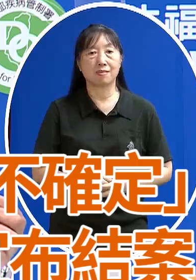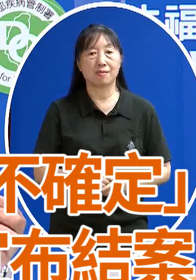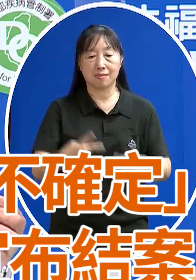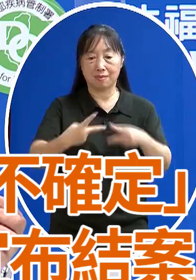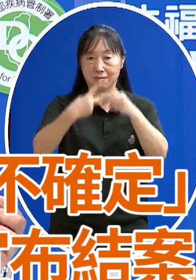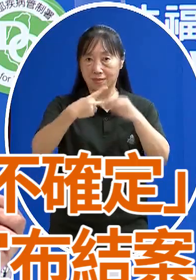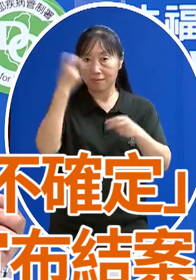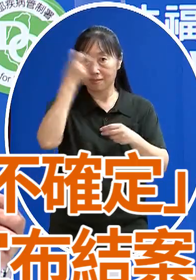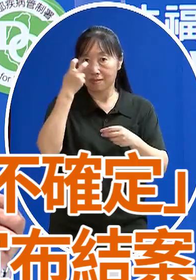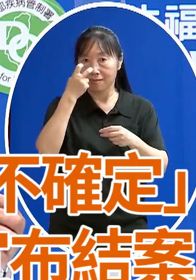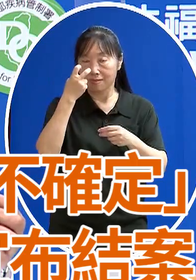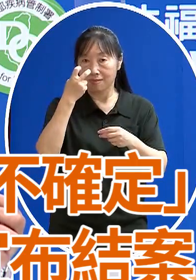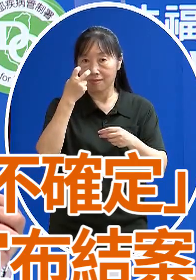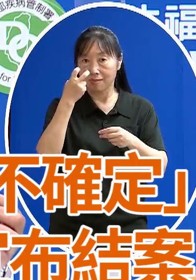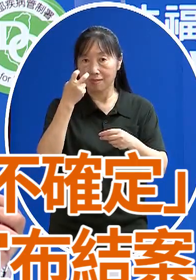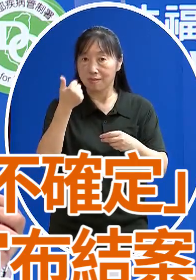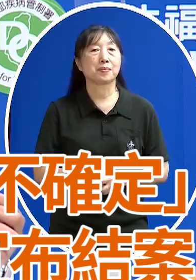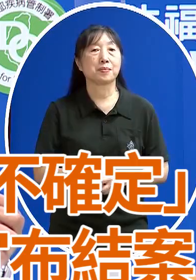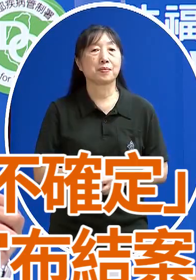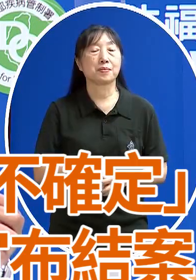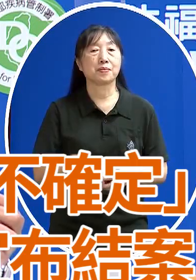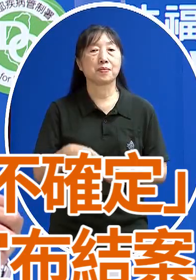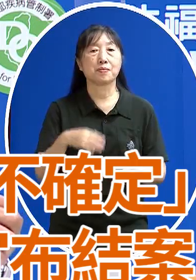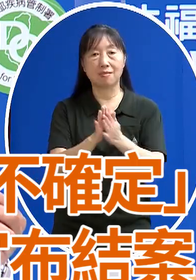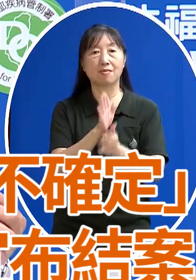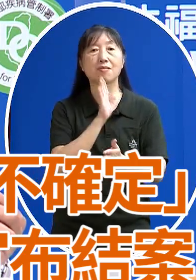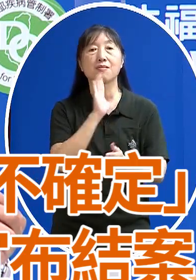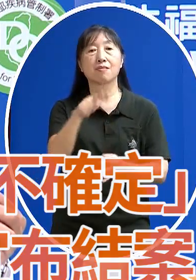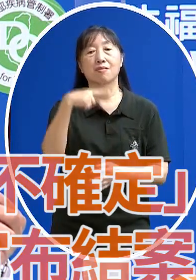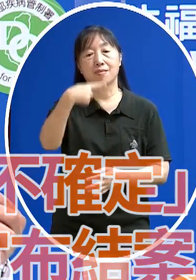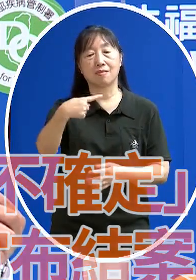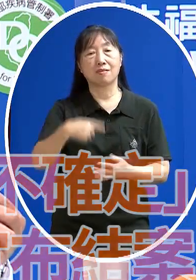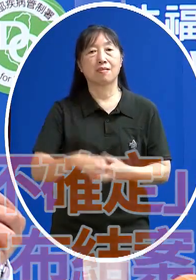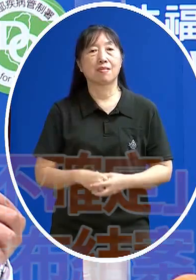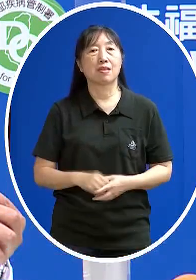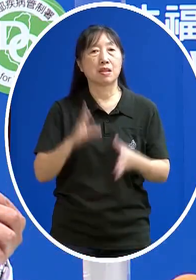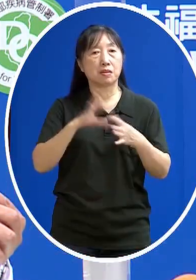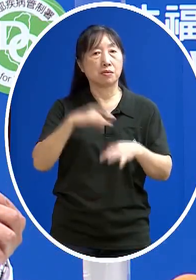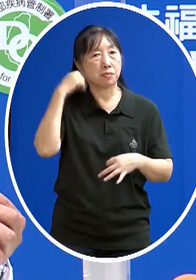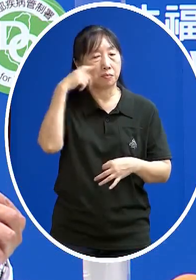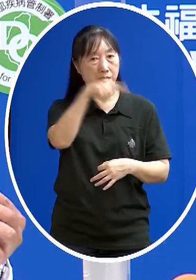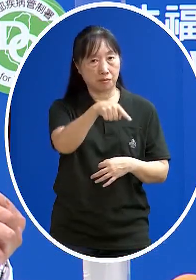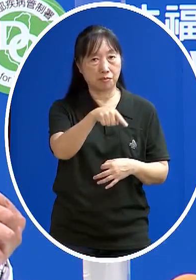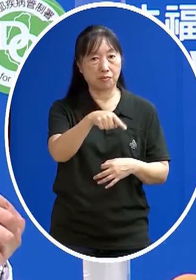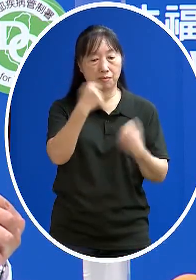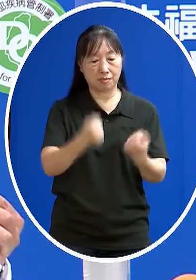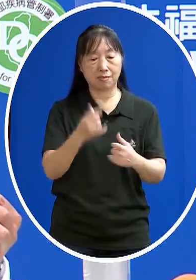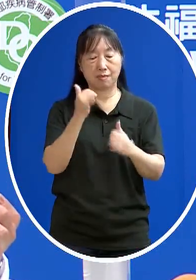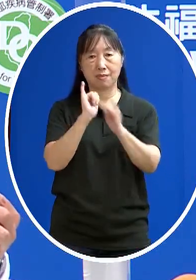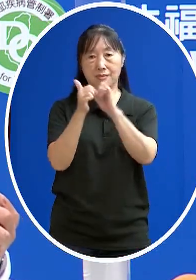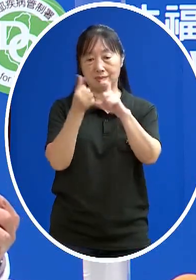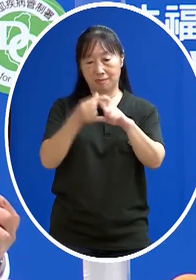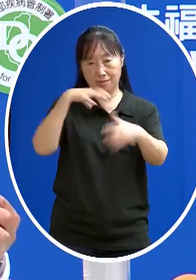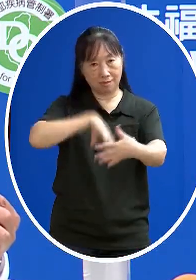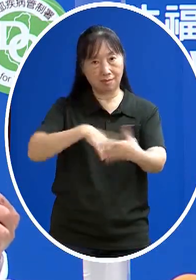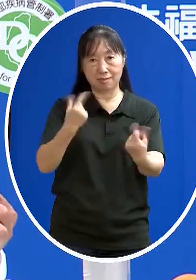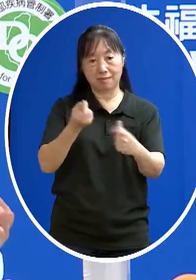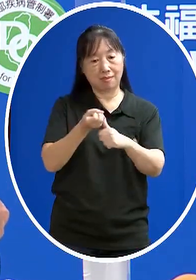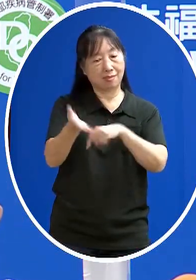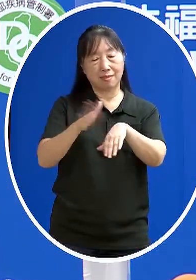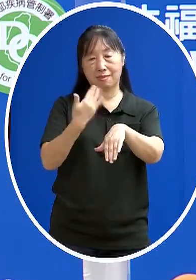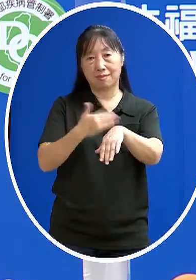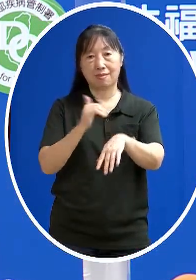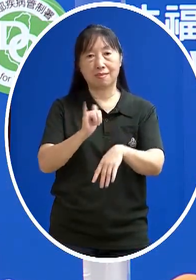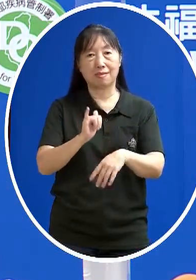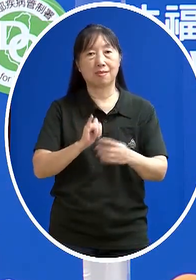第二次的裁检的结果，他们跟我们讲是未确定，所以我们也认为这案子在我们的社区里面也是没有影